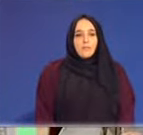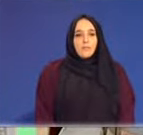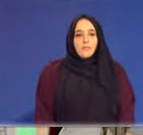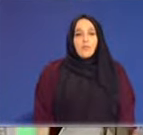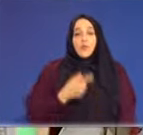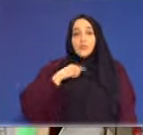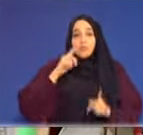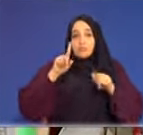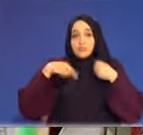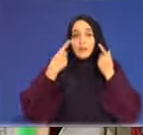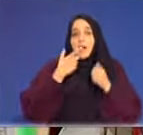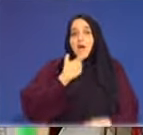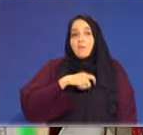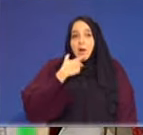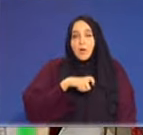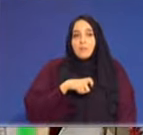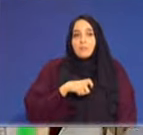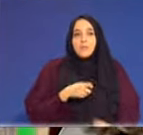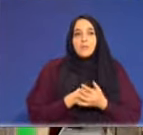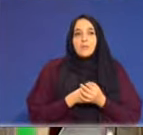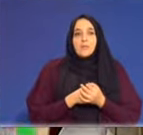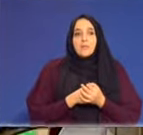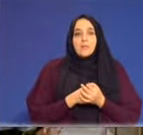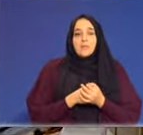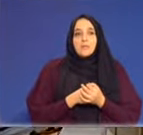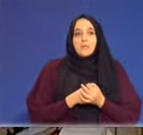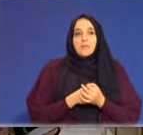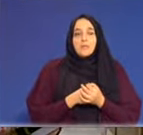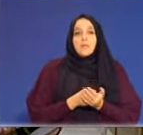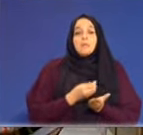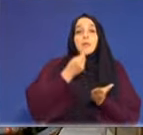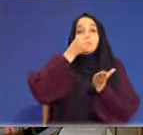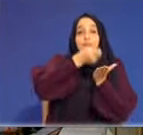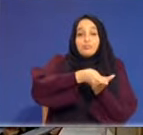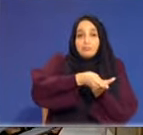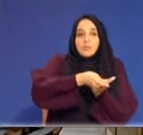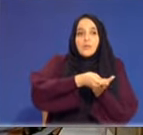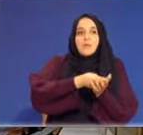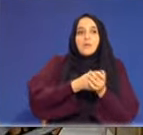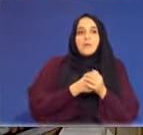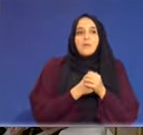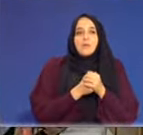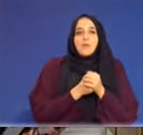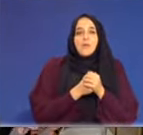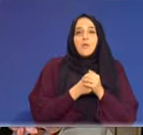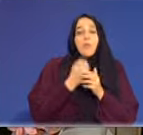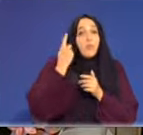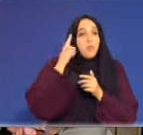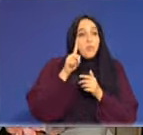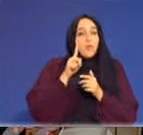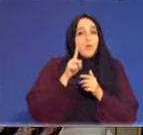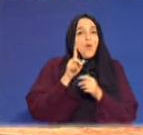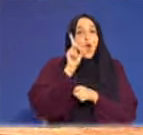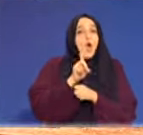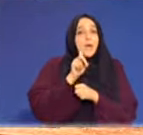المحامي قدرنا عارضة، قلنا لازم نديروا إشكال في التنفيذ. نعم. لأنه قضية التحقيق مازال ما